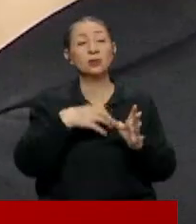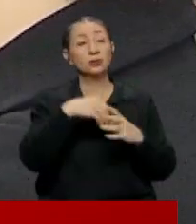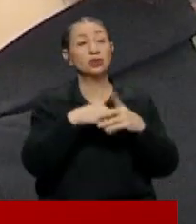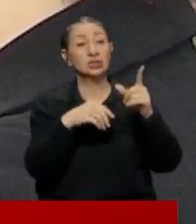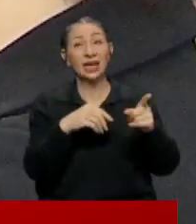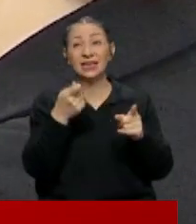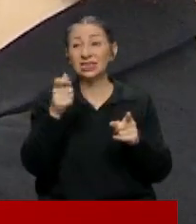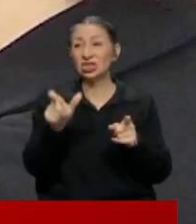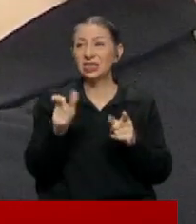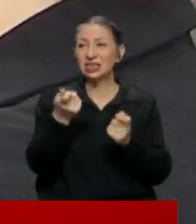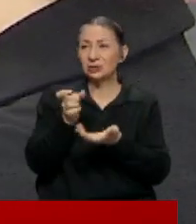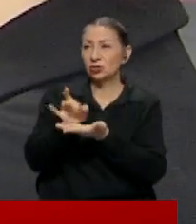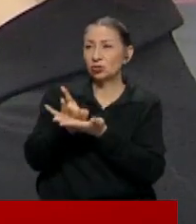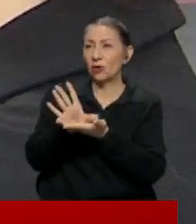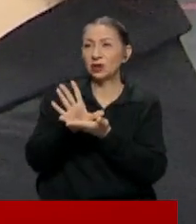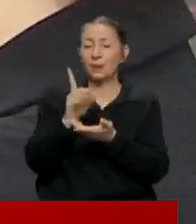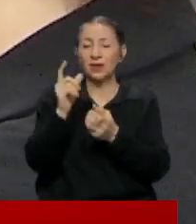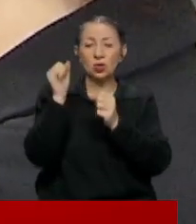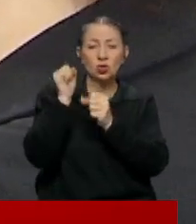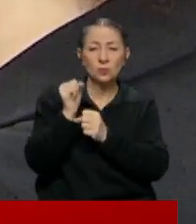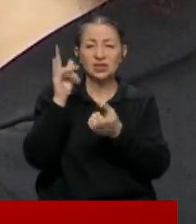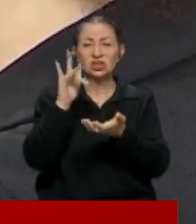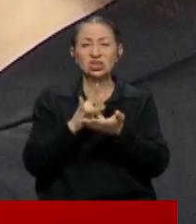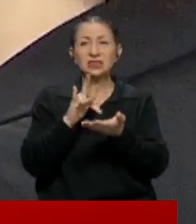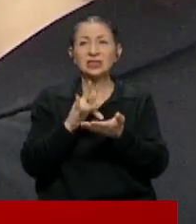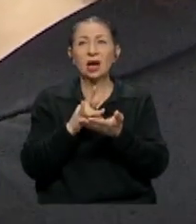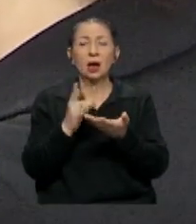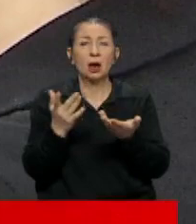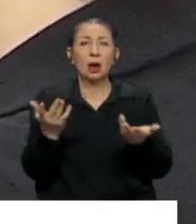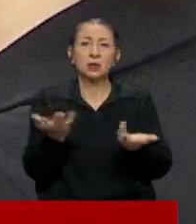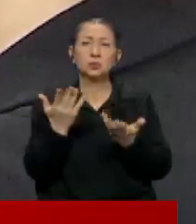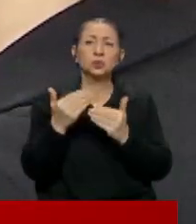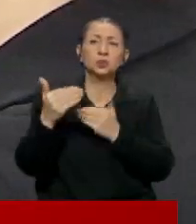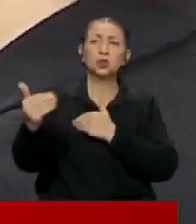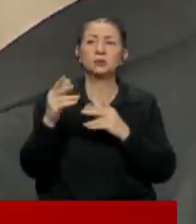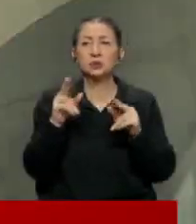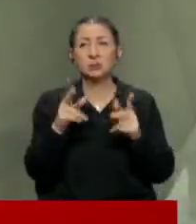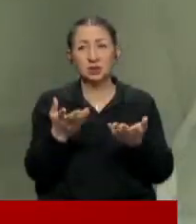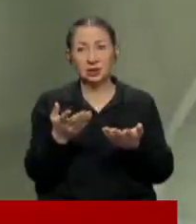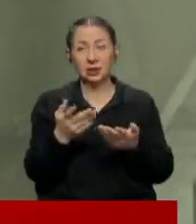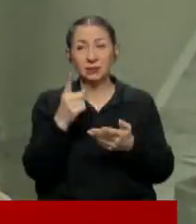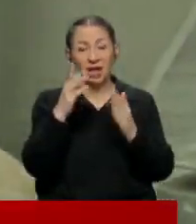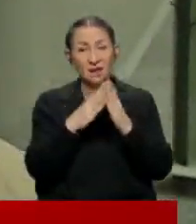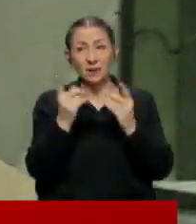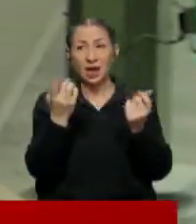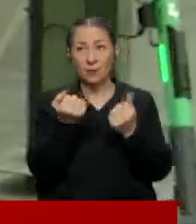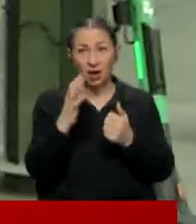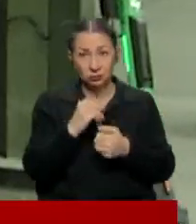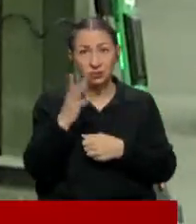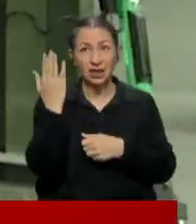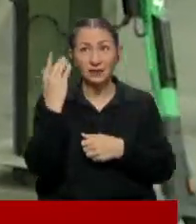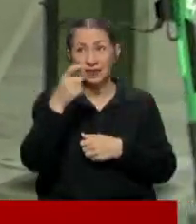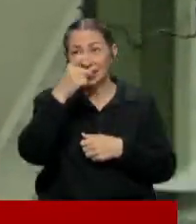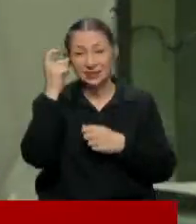de işçiyi işinden kovacağı bir yük, bir ceza olmaktan tümüyle artık uzaklaşmış durumda. Bir ev, bir araba var mıydı